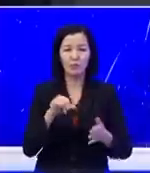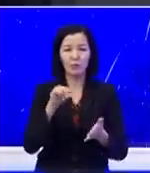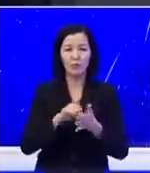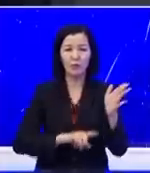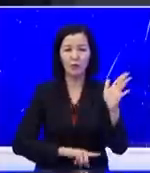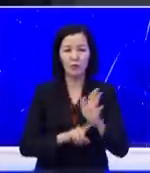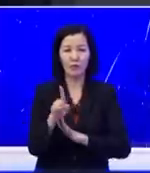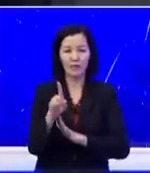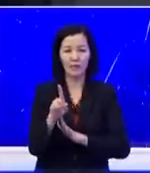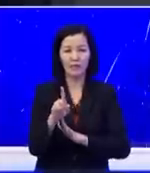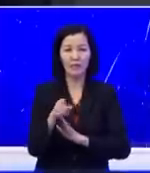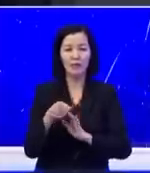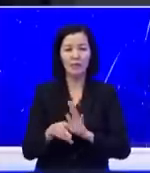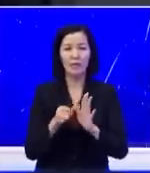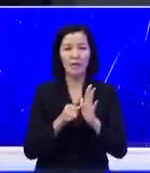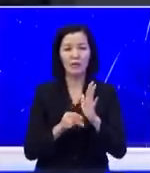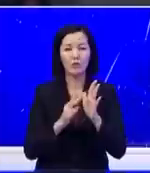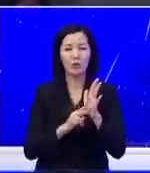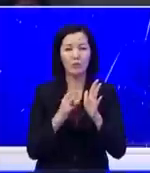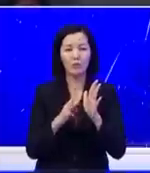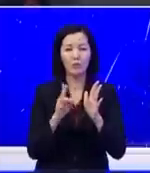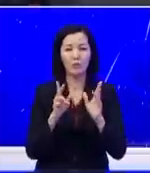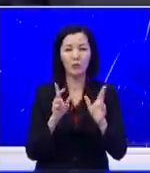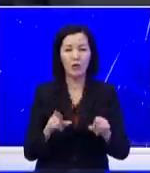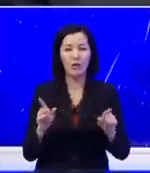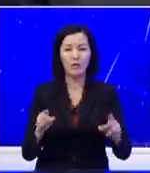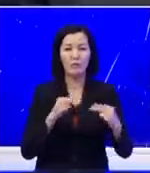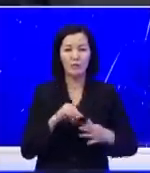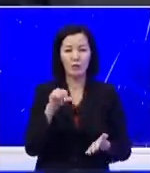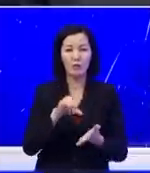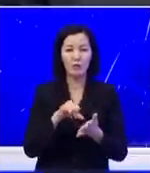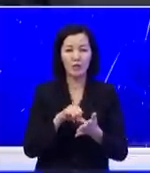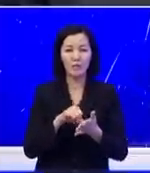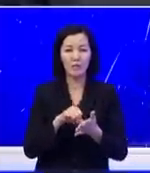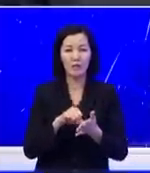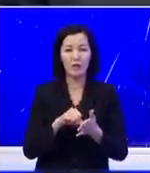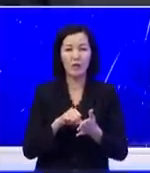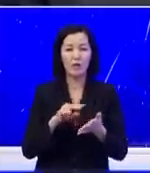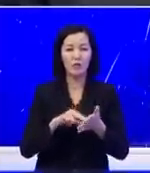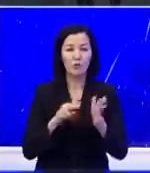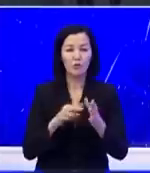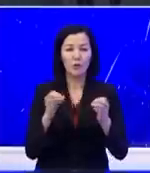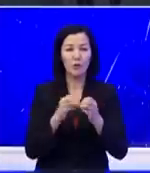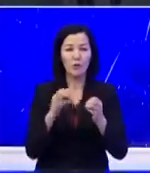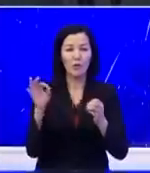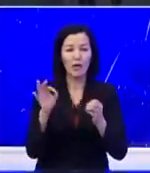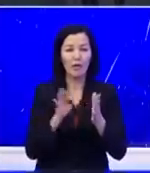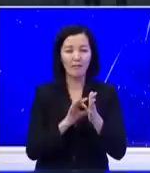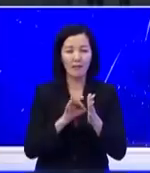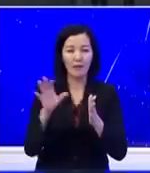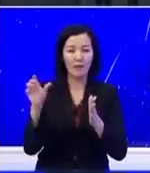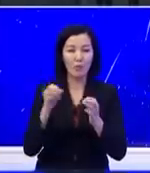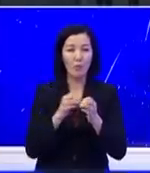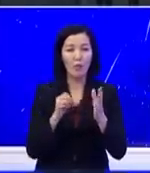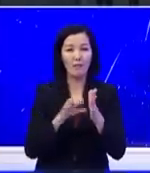басталды, 1673 адам жұмысқа тұрғызды. Планнан ол жоспардан 16%. Өңірде карантин